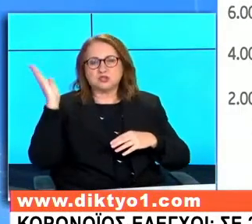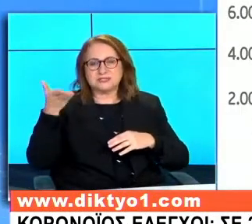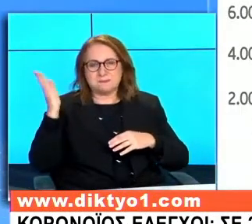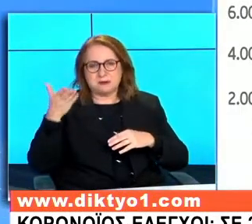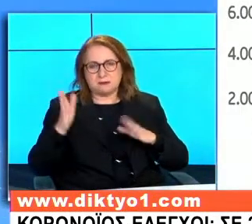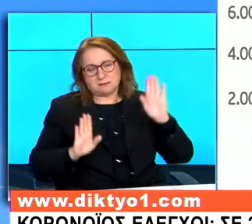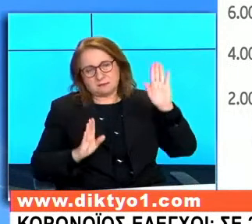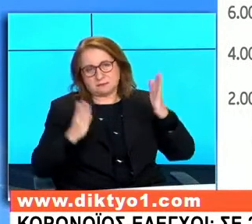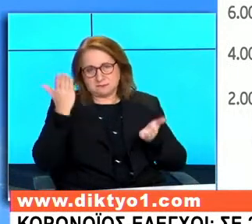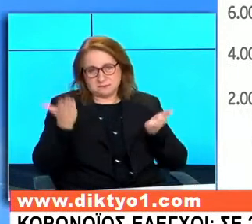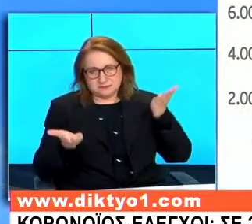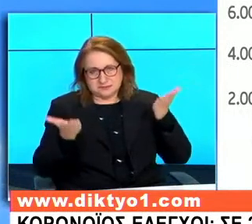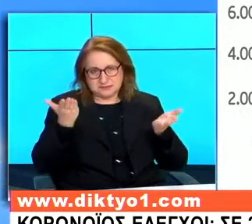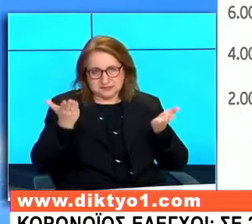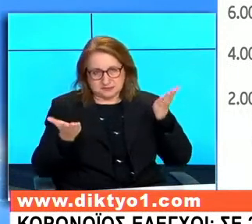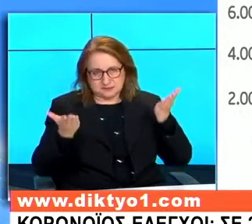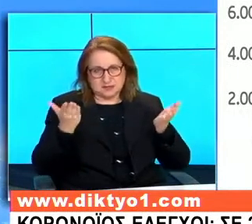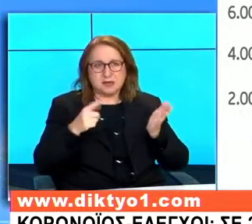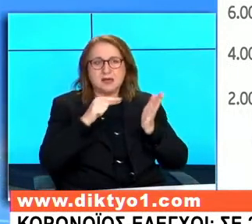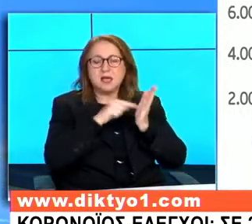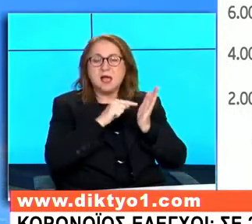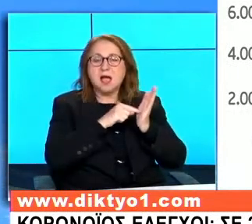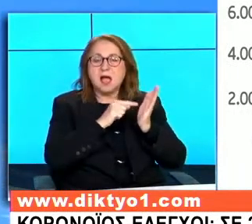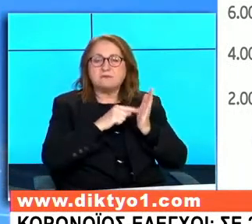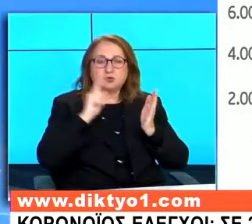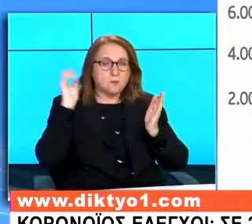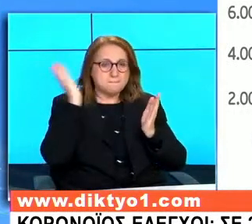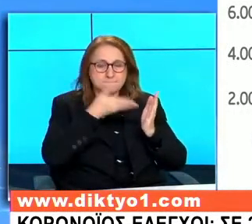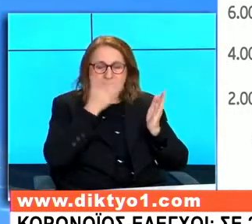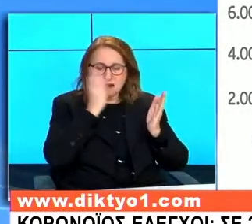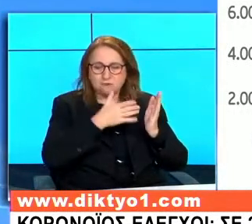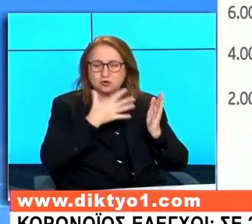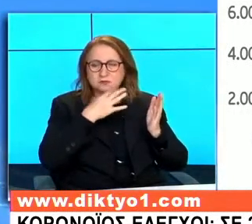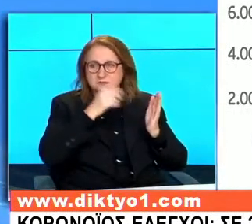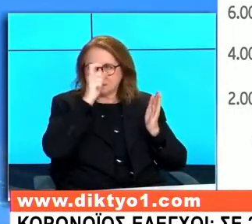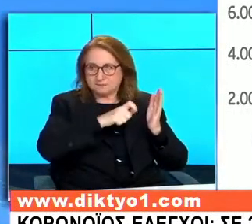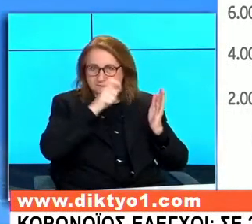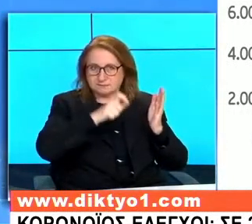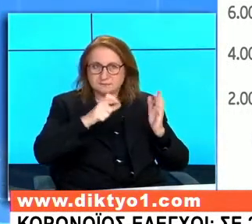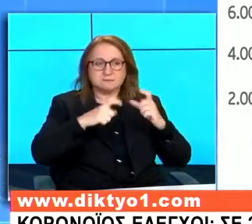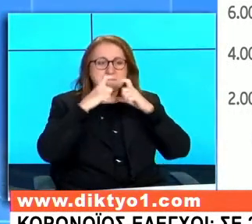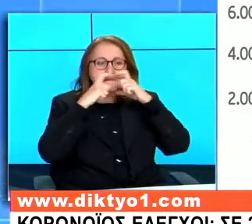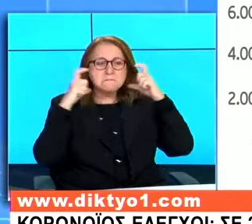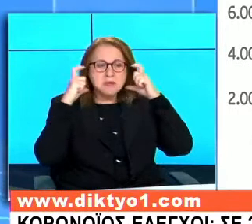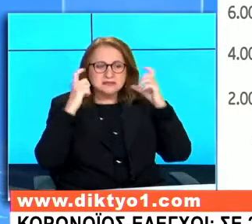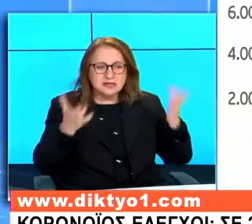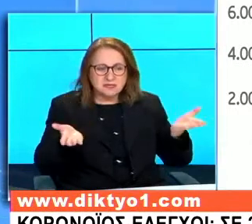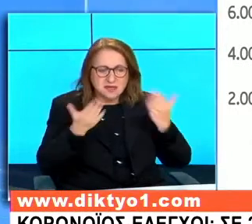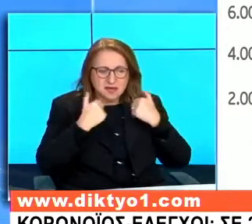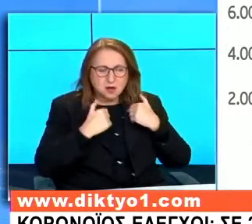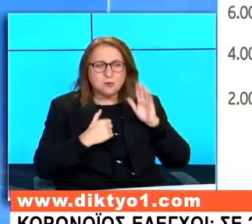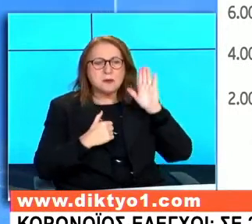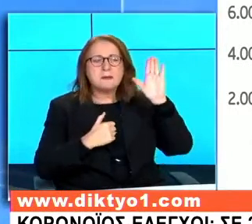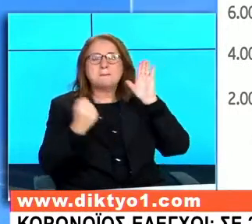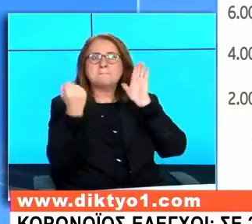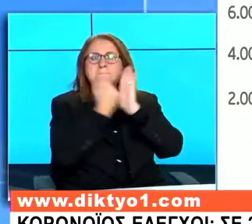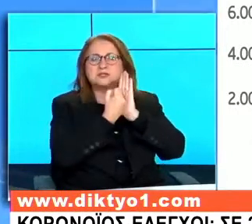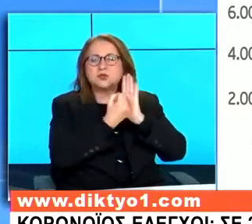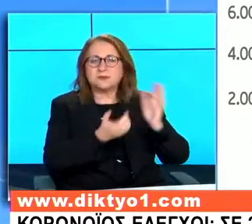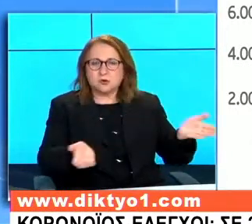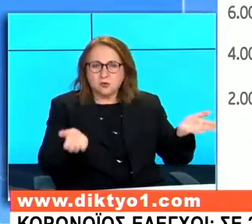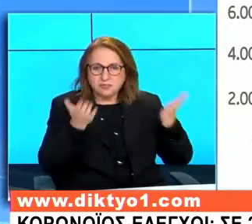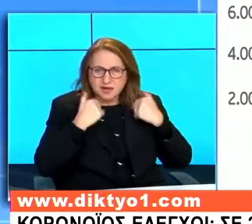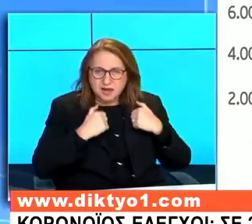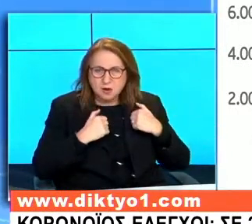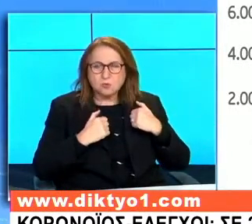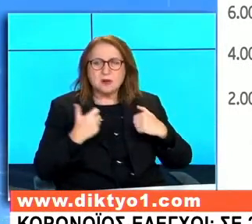τόσο κυρώσεις που έχουν επιβληθεί σε φυσικά πρόσωπα για μη χρήση μάσκας, μη επίδειξη πιστοποιητικού COVID, εμβολιασμού